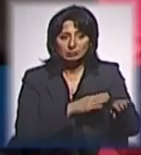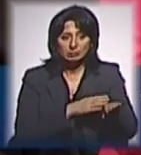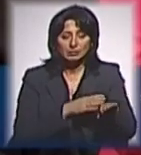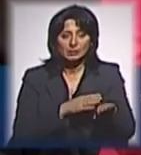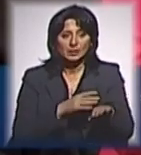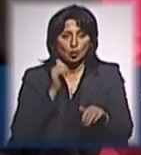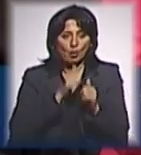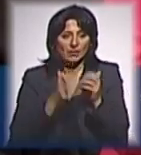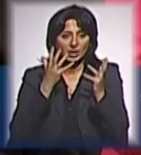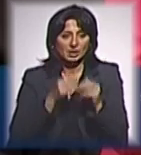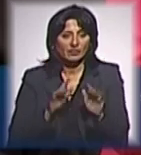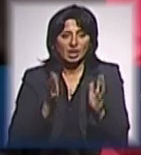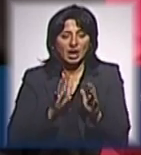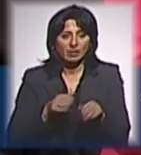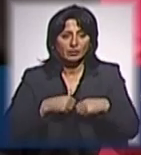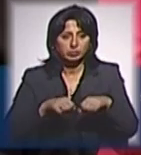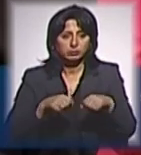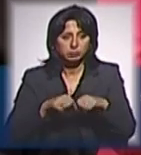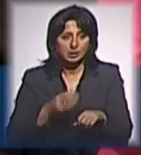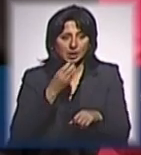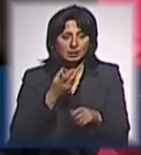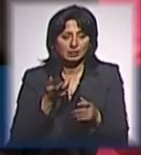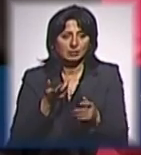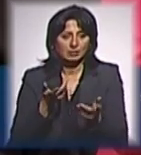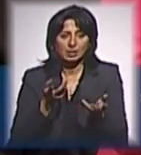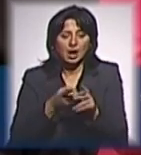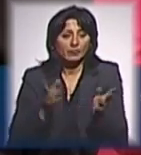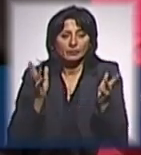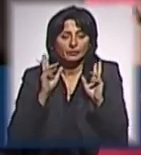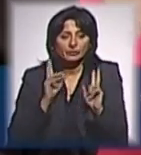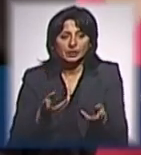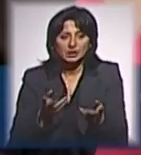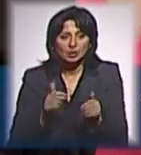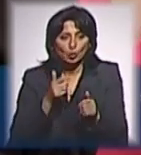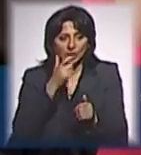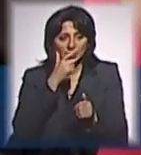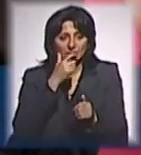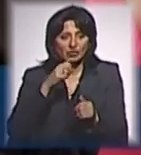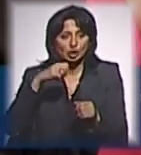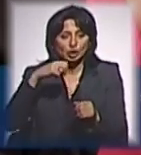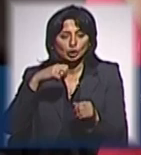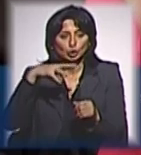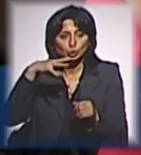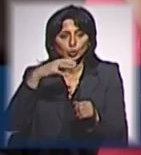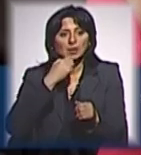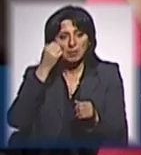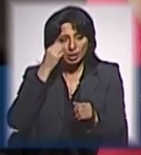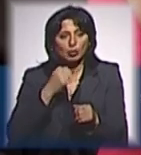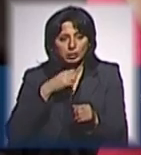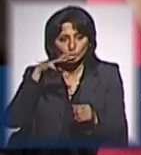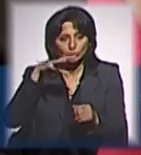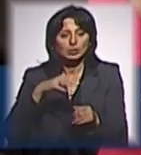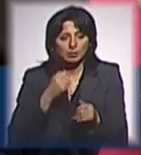ბოლომდე, რომ ყოველ დღე არ ხდება ცემატყება, ქვების სროლა და არ ვიცი, როგორც ეტყობა სააკაშვილს, შუქის გამო უხდიდით მადლობას მთელი